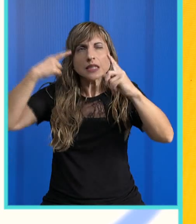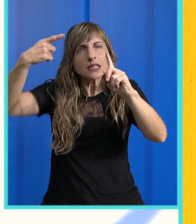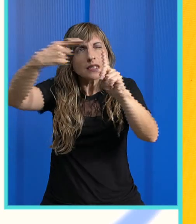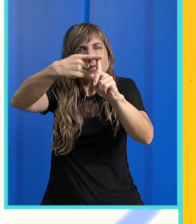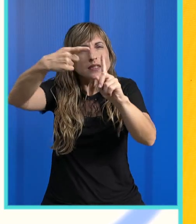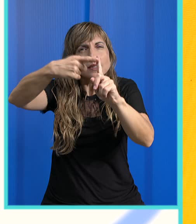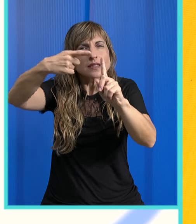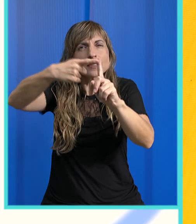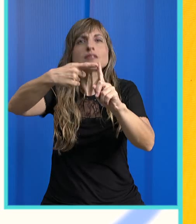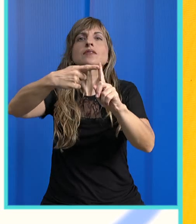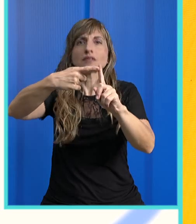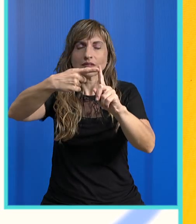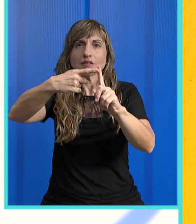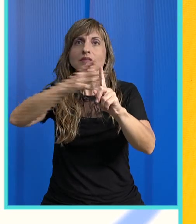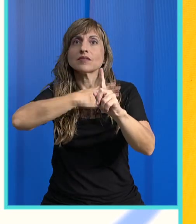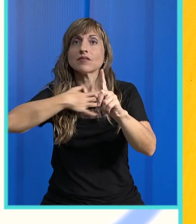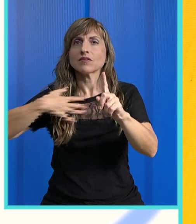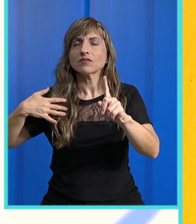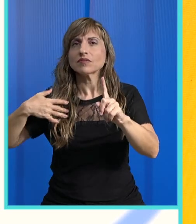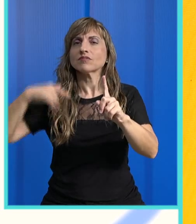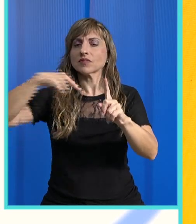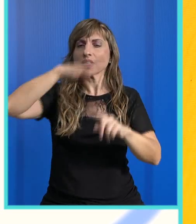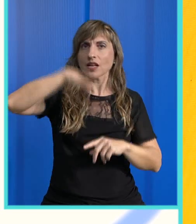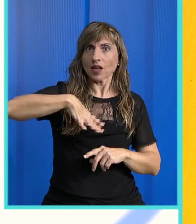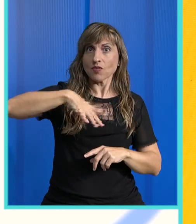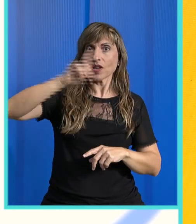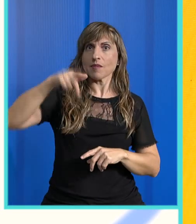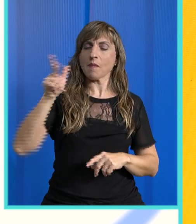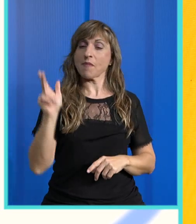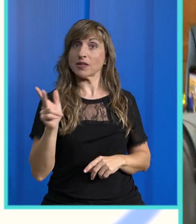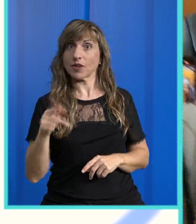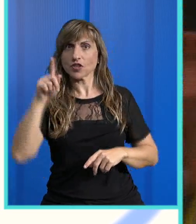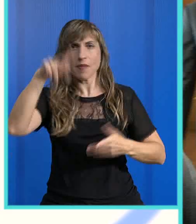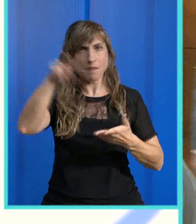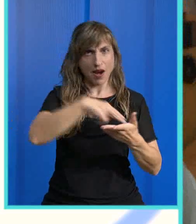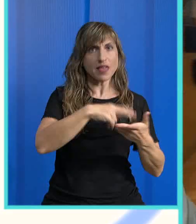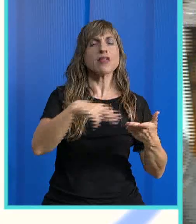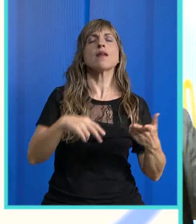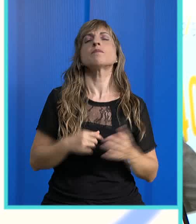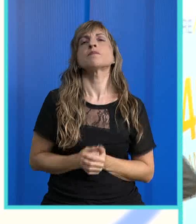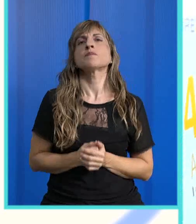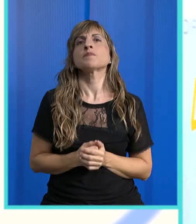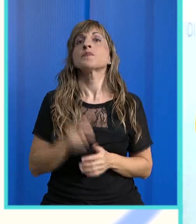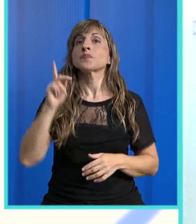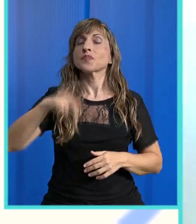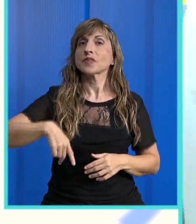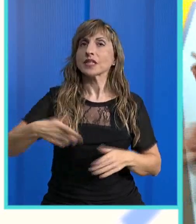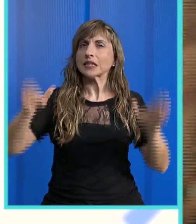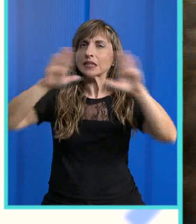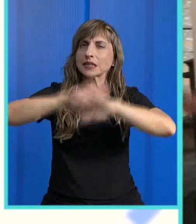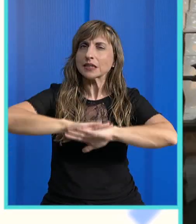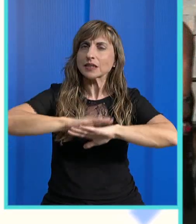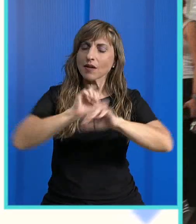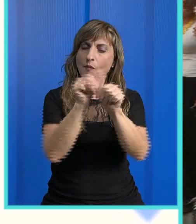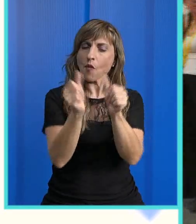allá y vamos a ir a unos concursos tanto en Cataluña como en el País Vasco como en Galicia. El que més es va elogiar durant la nit va ser el model